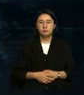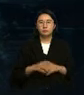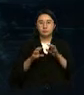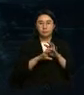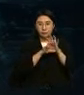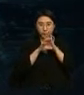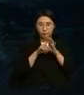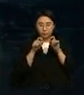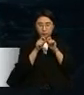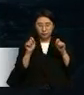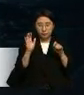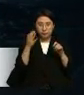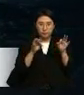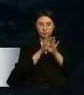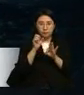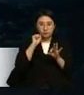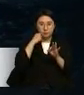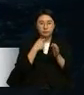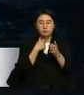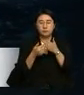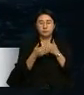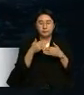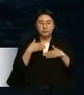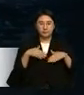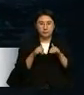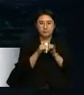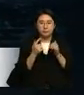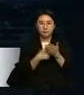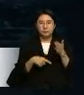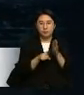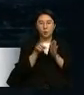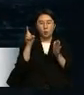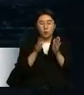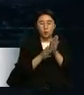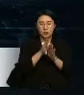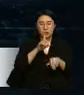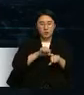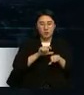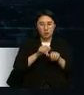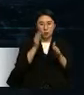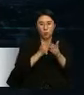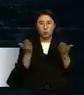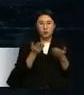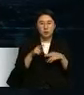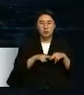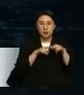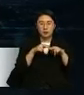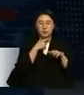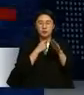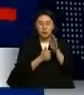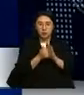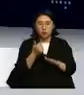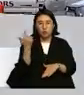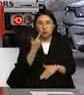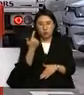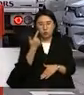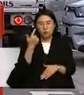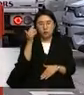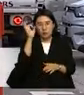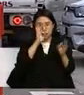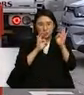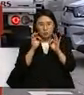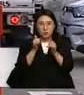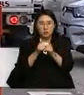코론 알구 장기화로 경제적 어려움을 겪는 취약계층을 위해 고양시가 시간제 공공 일자리 희망 알바 6000 참여자를